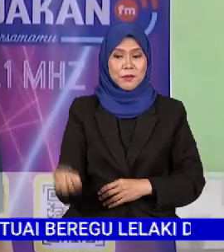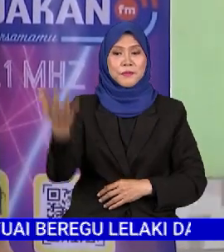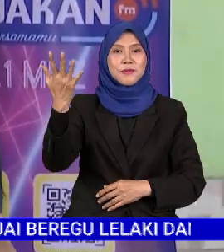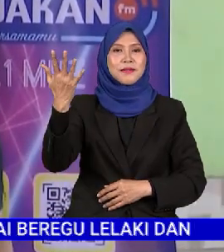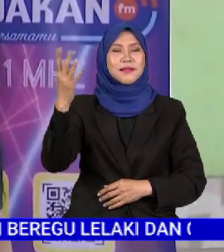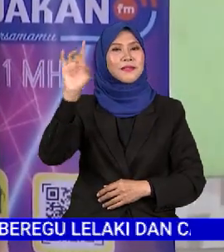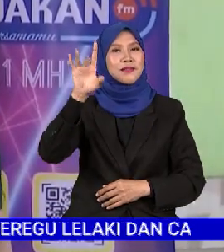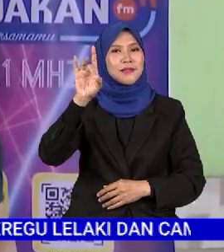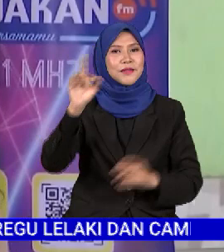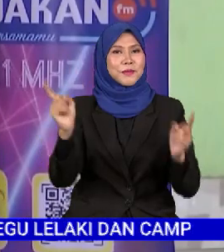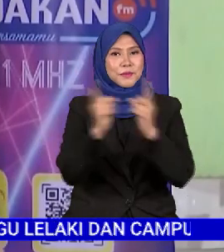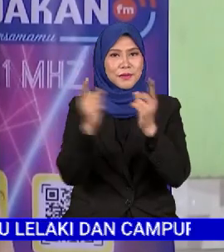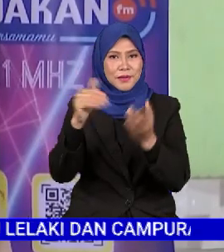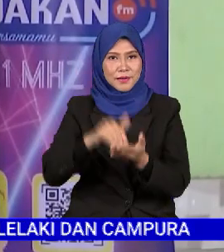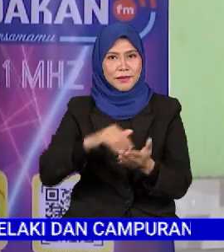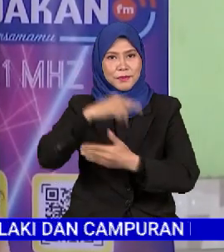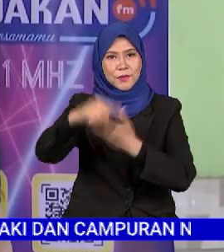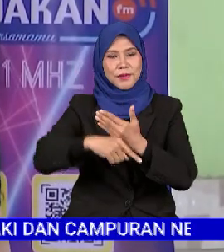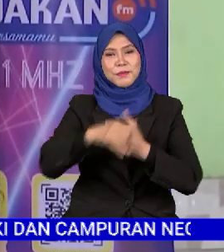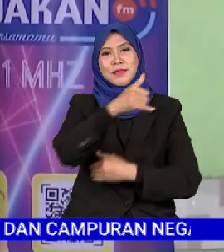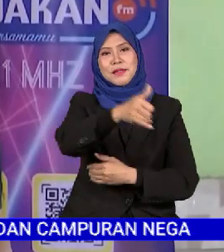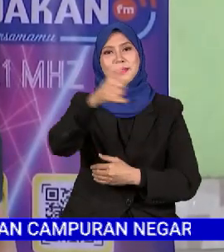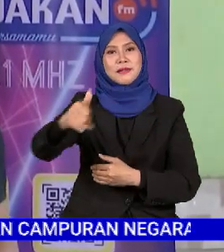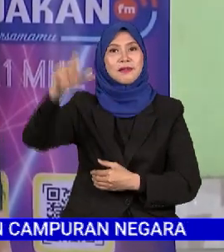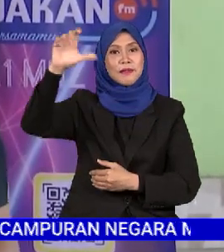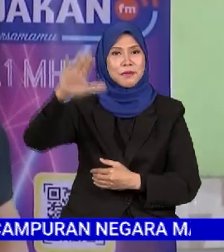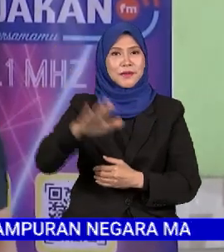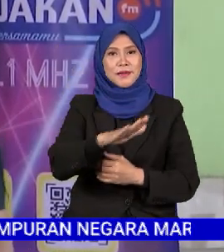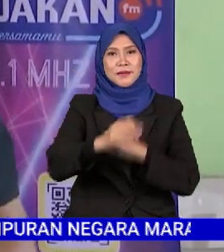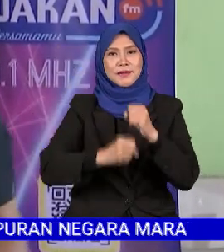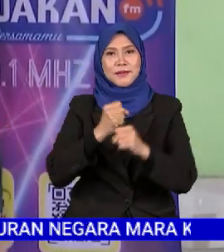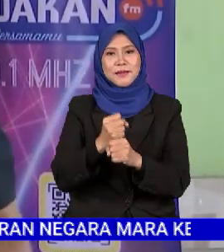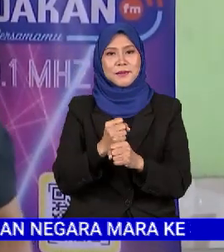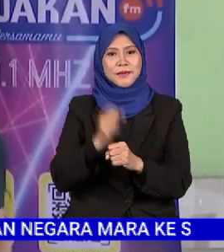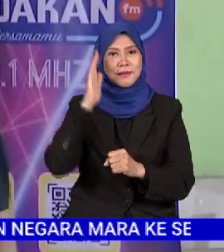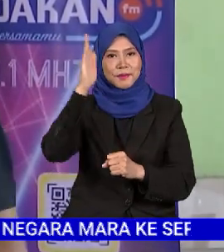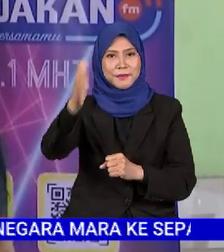Dan insyaAllah kita bertemu lagi untuk program Jelajah Ramadan untuk tahun